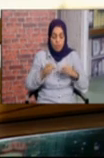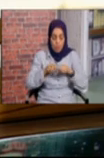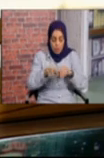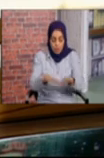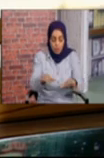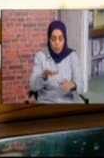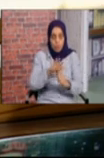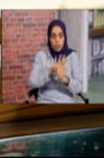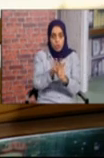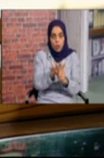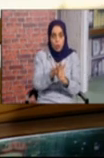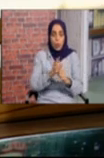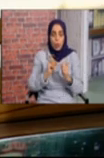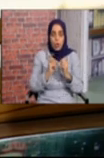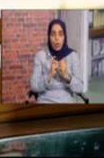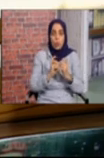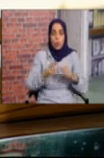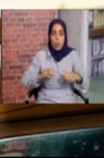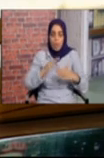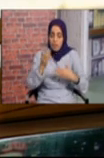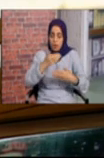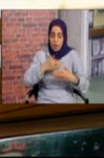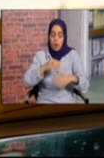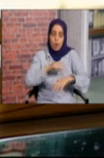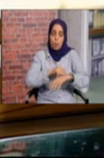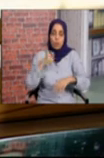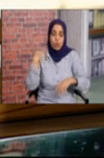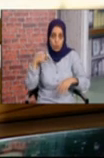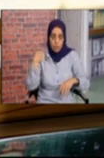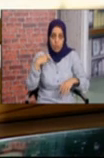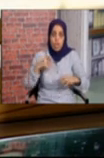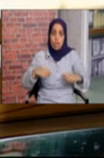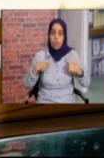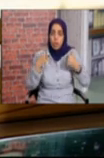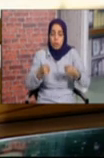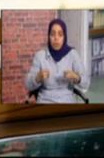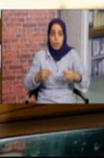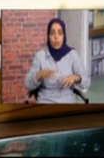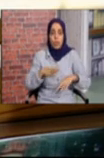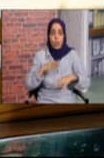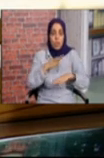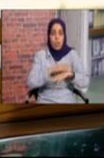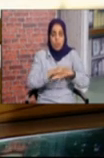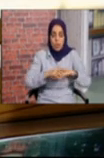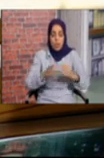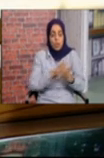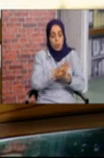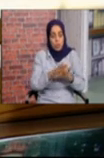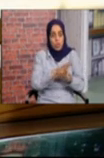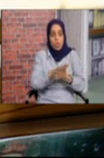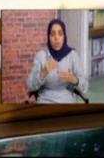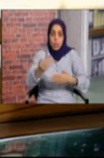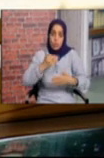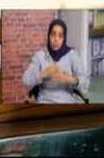في 2020 قفل كتير جدا من المستشفيات، وبالتالي تعطلت بعض العمليات، فأوقات التوقف